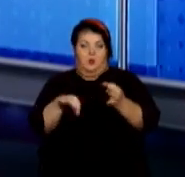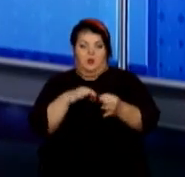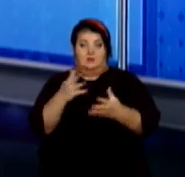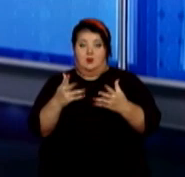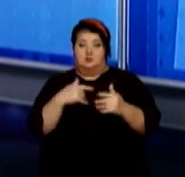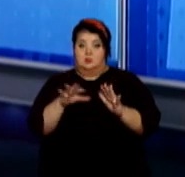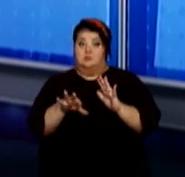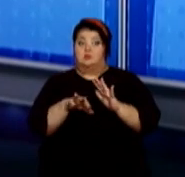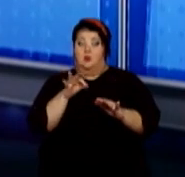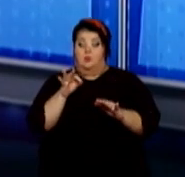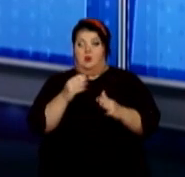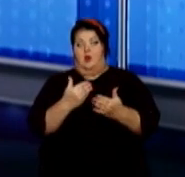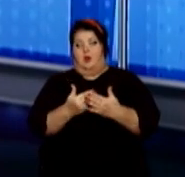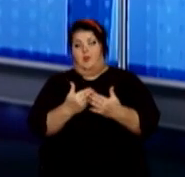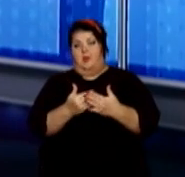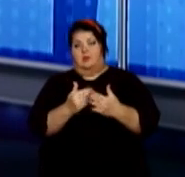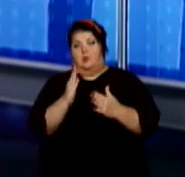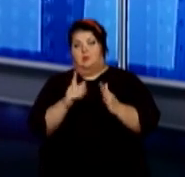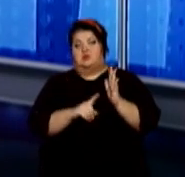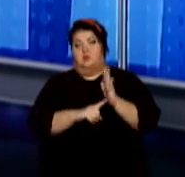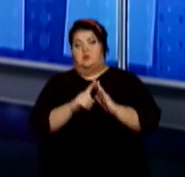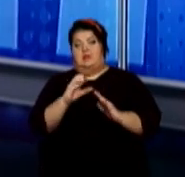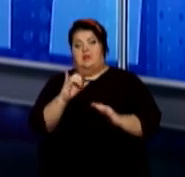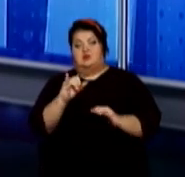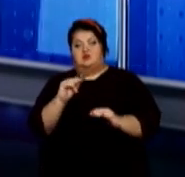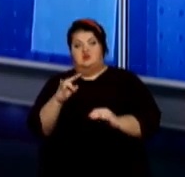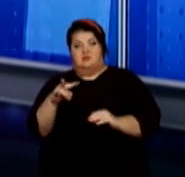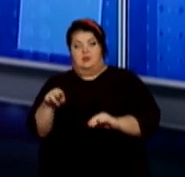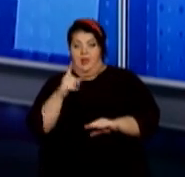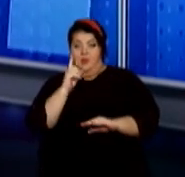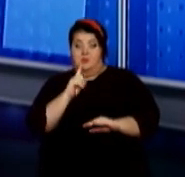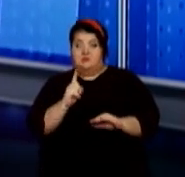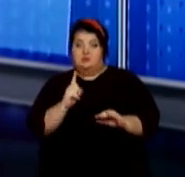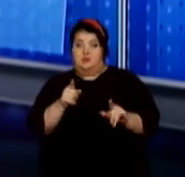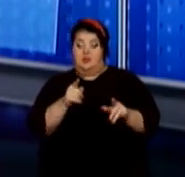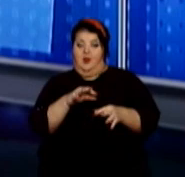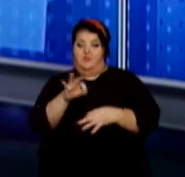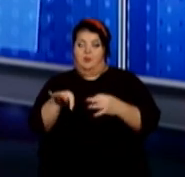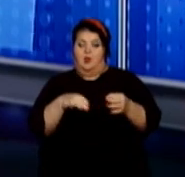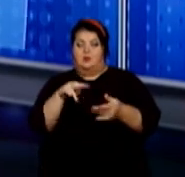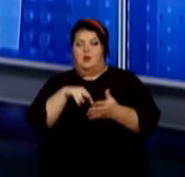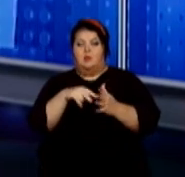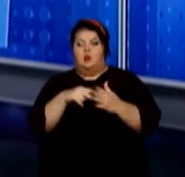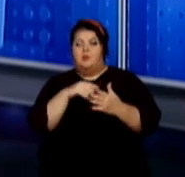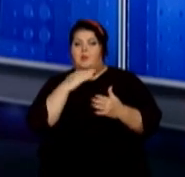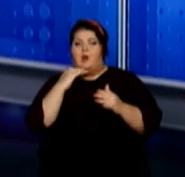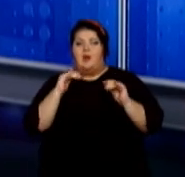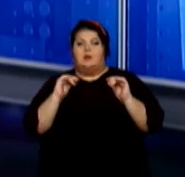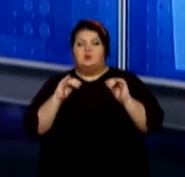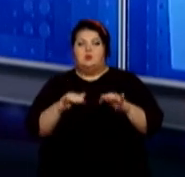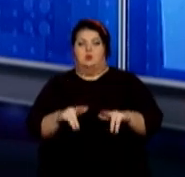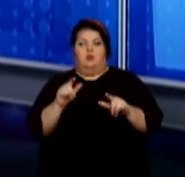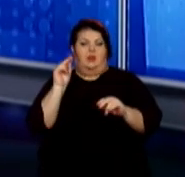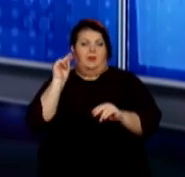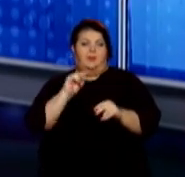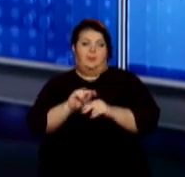то орієнтовно він буде починатися з січня місяця. Але в рамках цього проєкту там передбачено багато дій, в тому числі це і